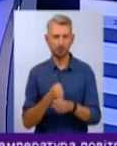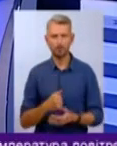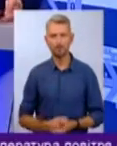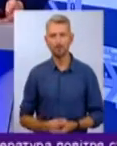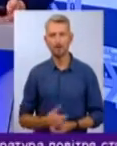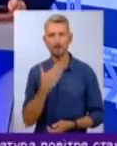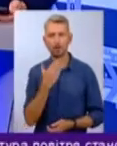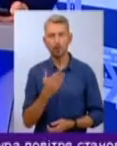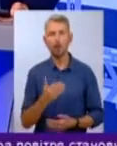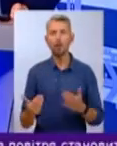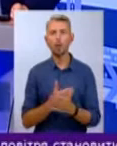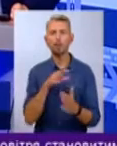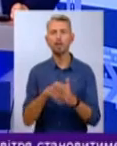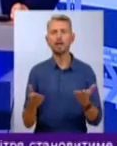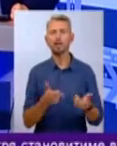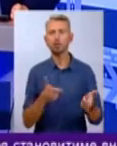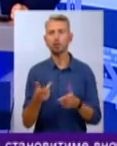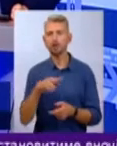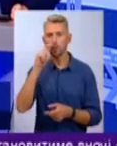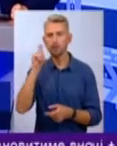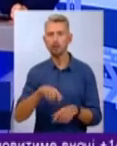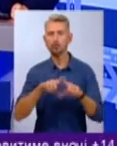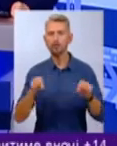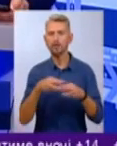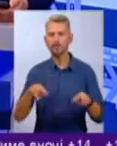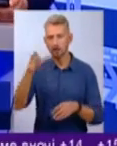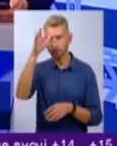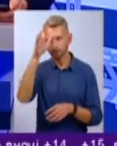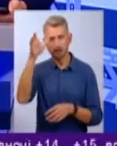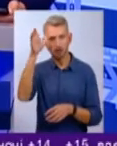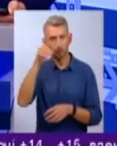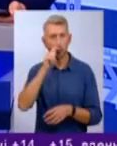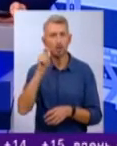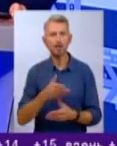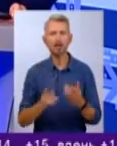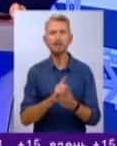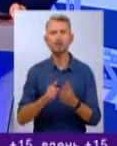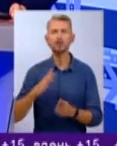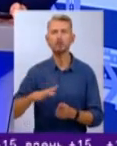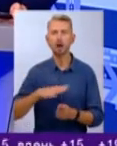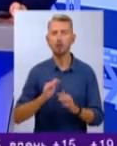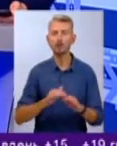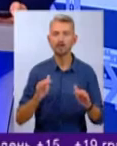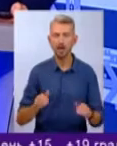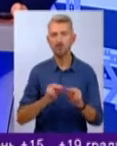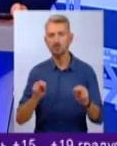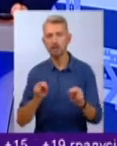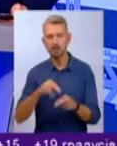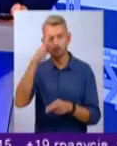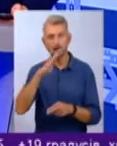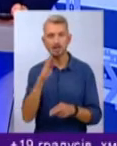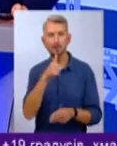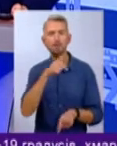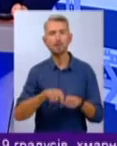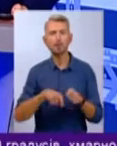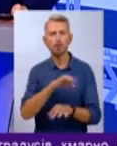Ну і нововведення, які приготувало для української школи Міністерство освіти і науки України. Які зміни чекають школярів, вчителів і батьків? Пілотний